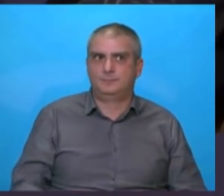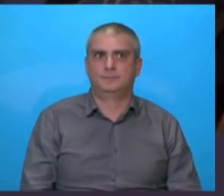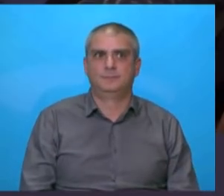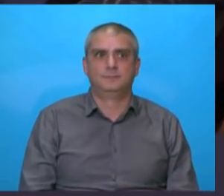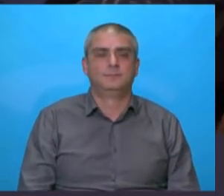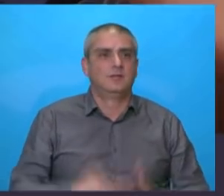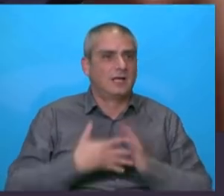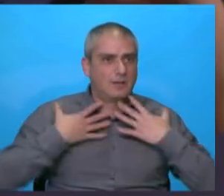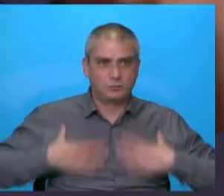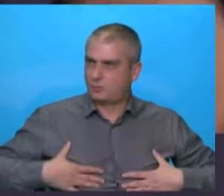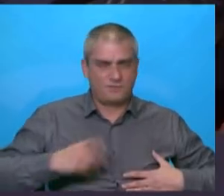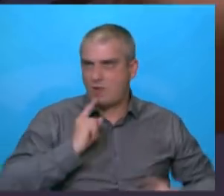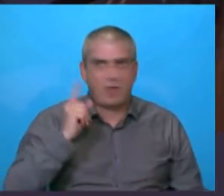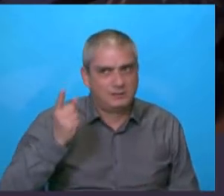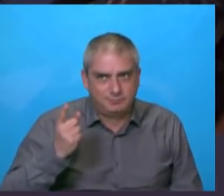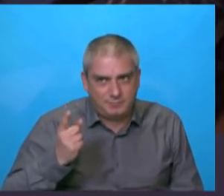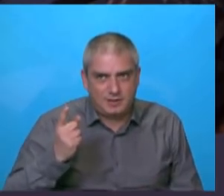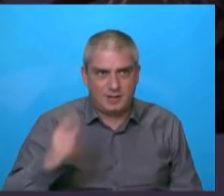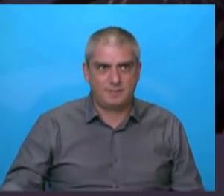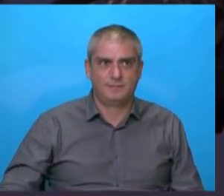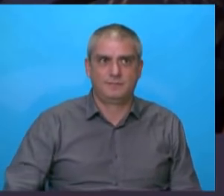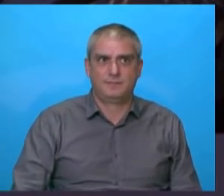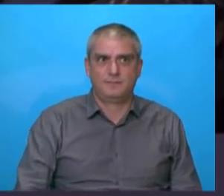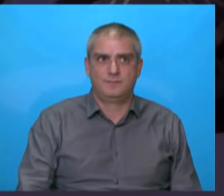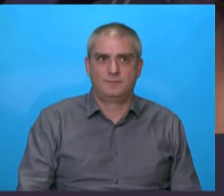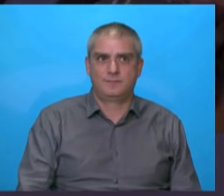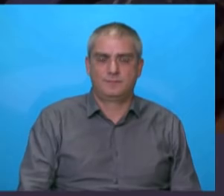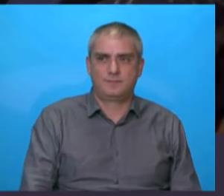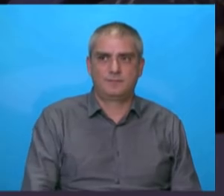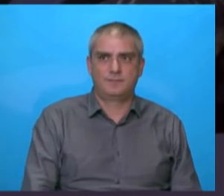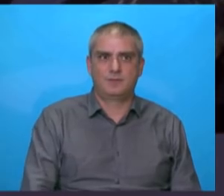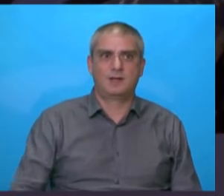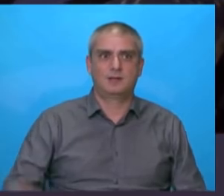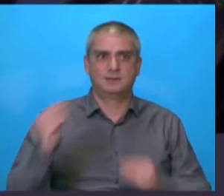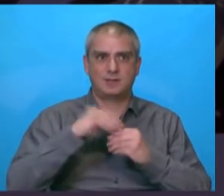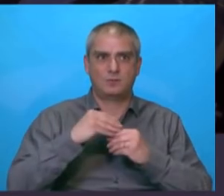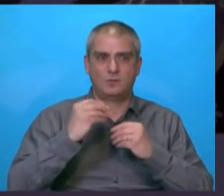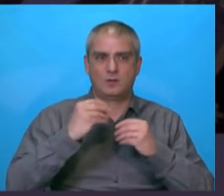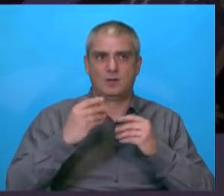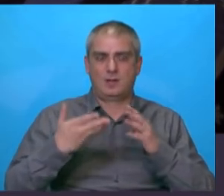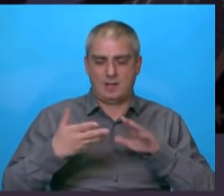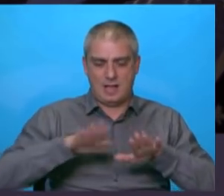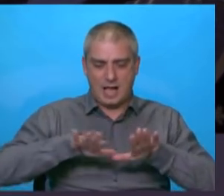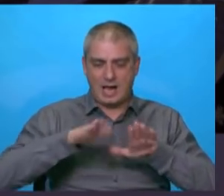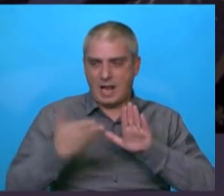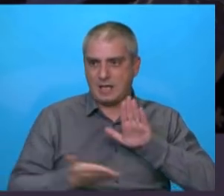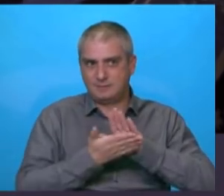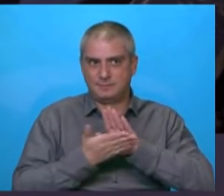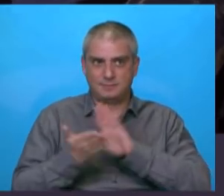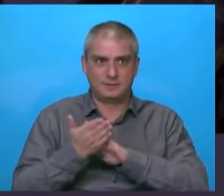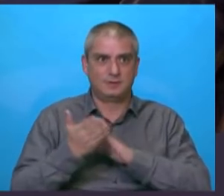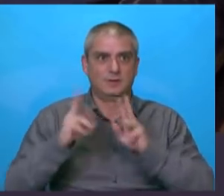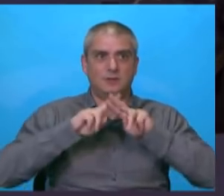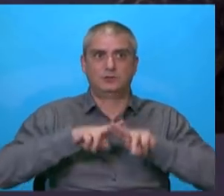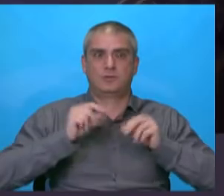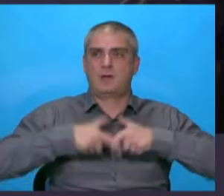הגוף. וזה לא הספיק להם. הם גם שמו לה משהו מתחת לרגליים, שהיא נשארה